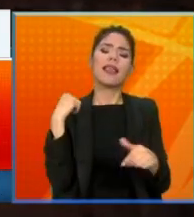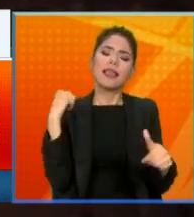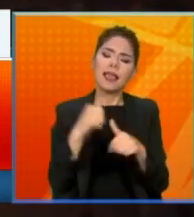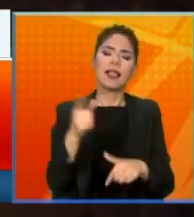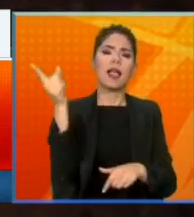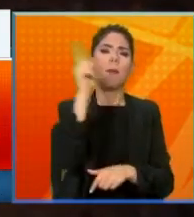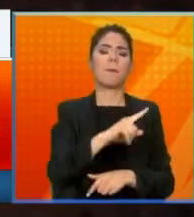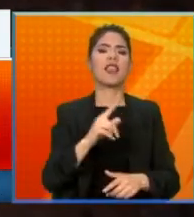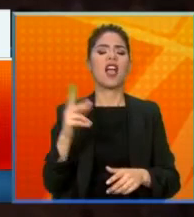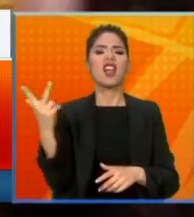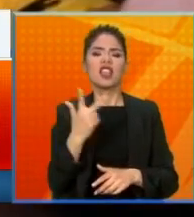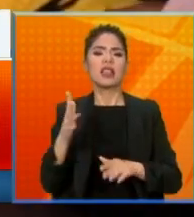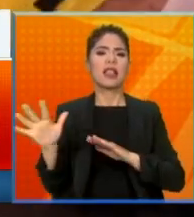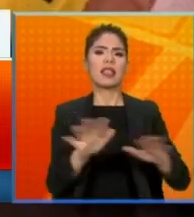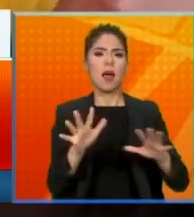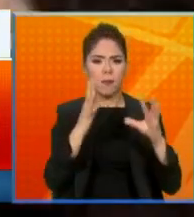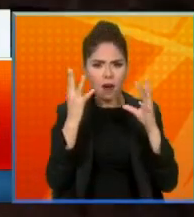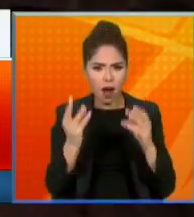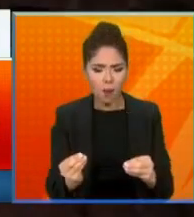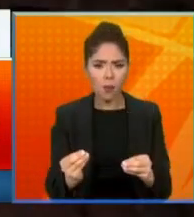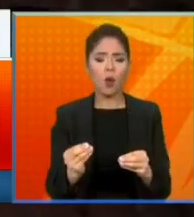bir deprem oldu. Bulunduğum noktadan yaklaşık olarak